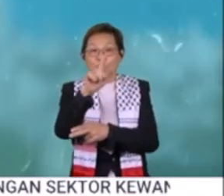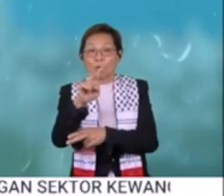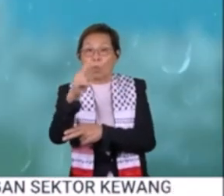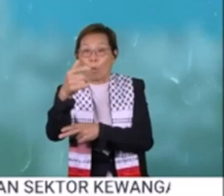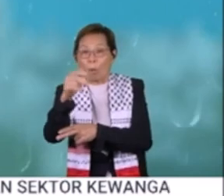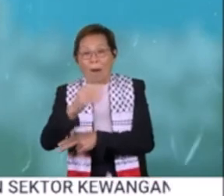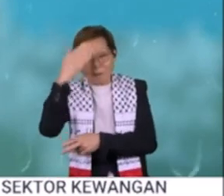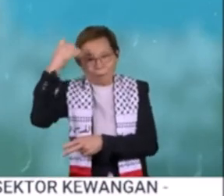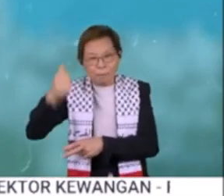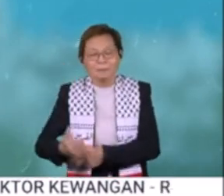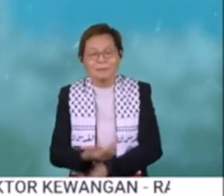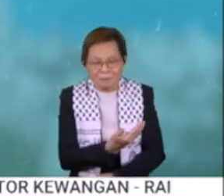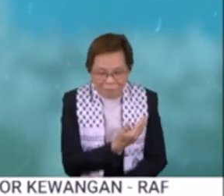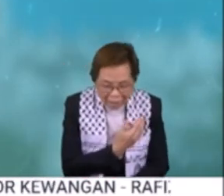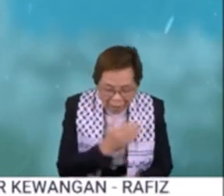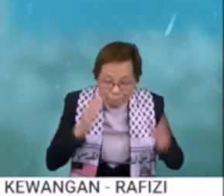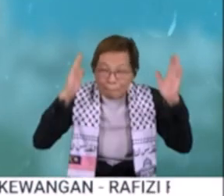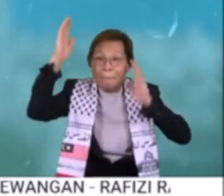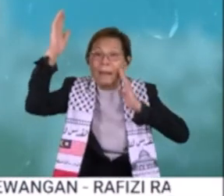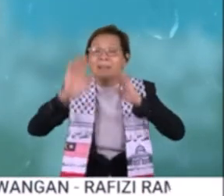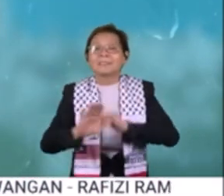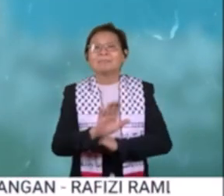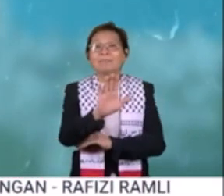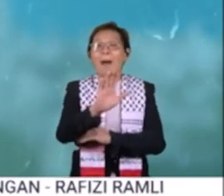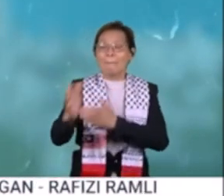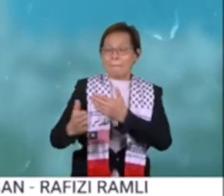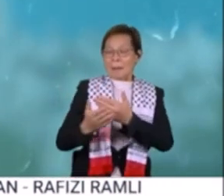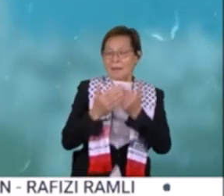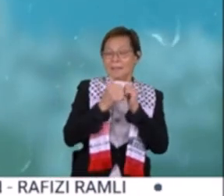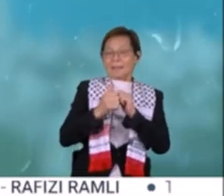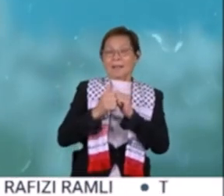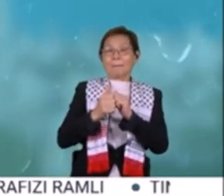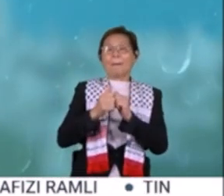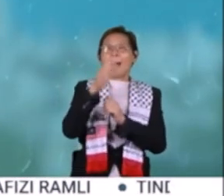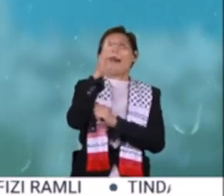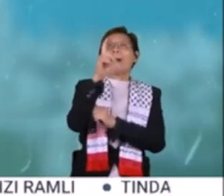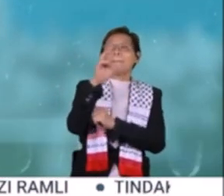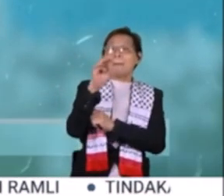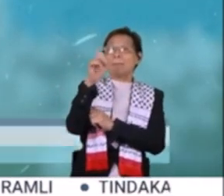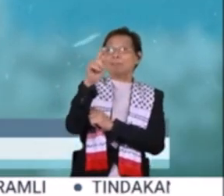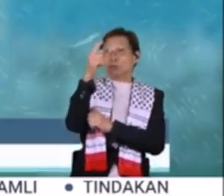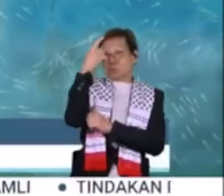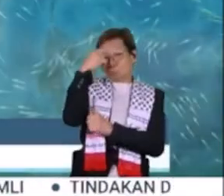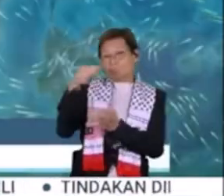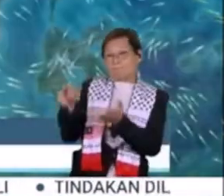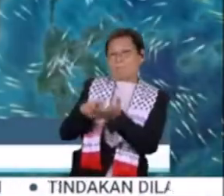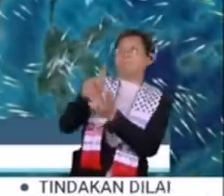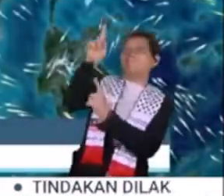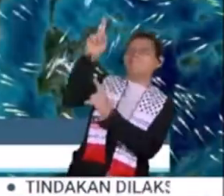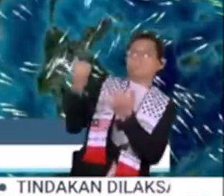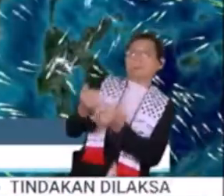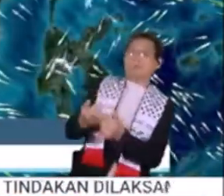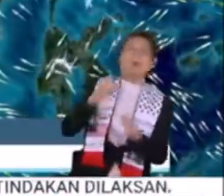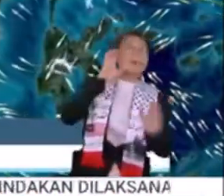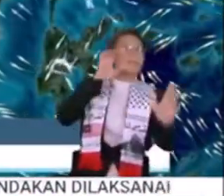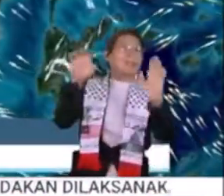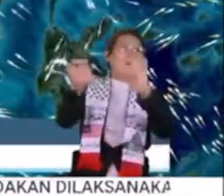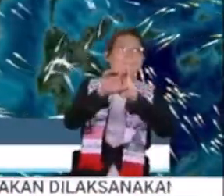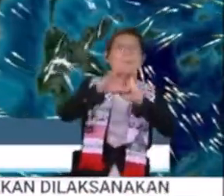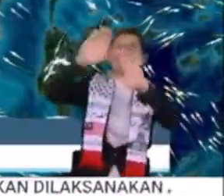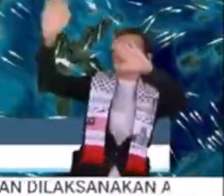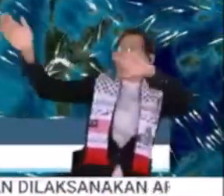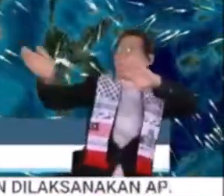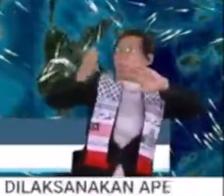Assalamualaikum dan salam Malaysia Madani. Kembali bersama Map Malaysia untuk laporan cuaca terkini. Laporan dimulakan dengan carta angin